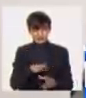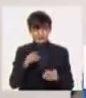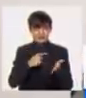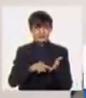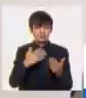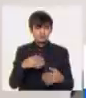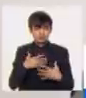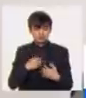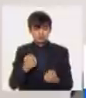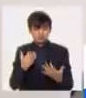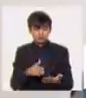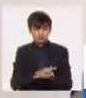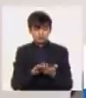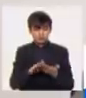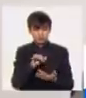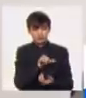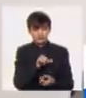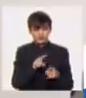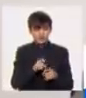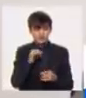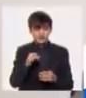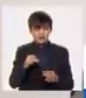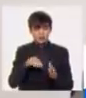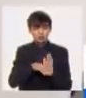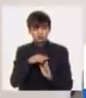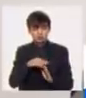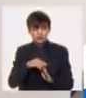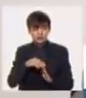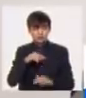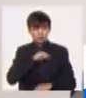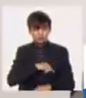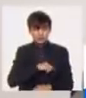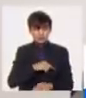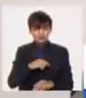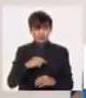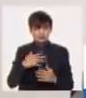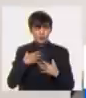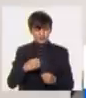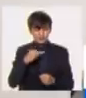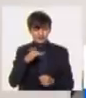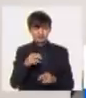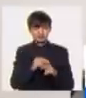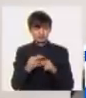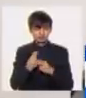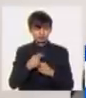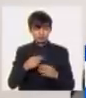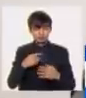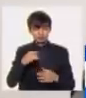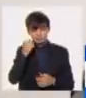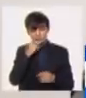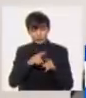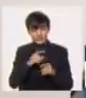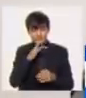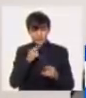показали отрицательные результаты. Отмечено улучшение состояния здоровья. Они излечились благодаря